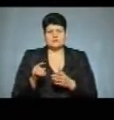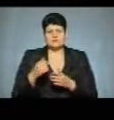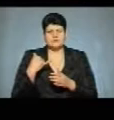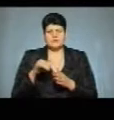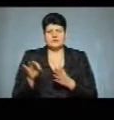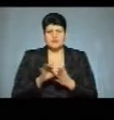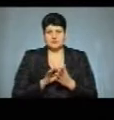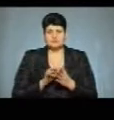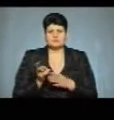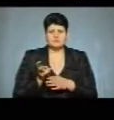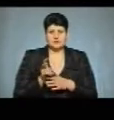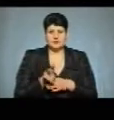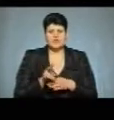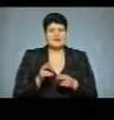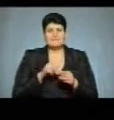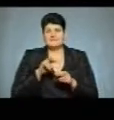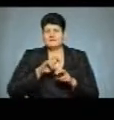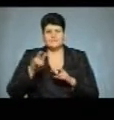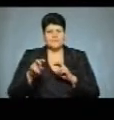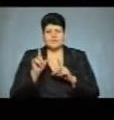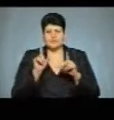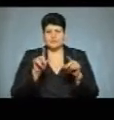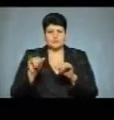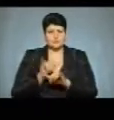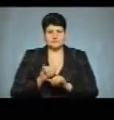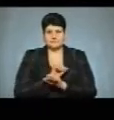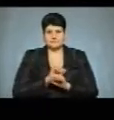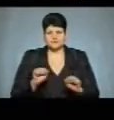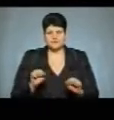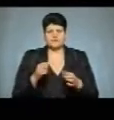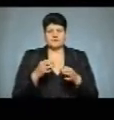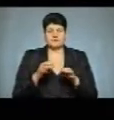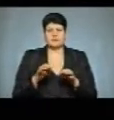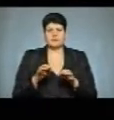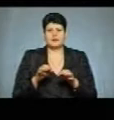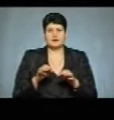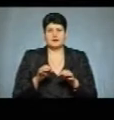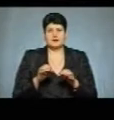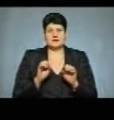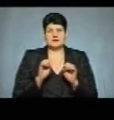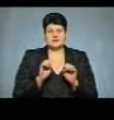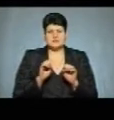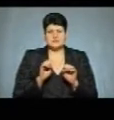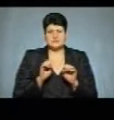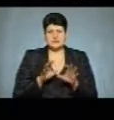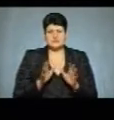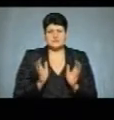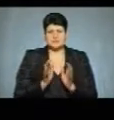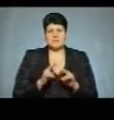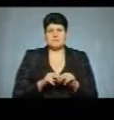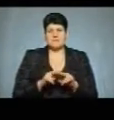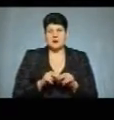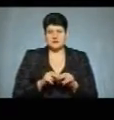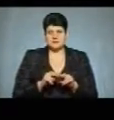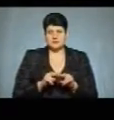пункту, в якому проживає, без дозволу слідчого прокурора суду отримувати спілкування з яким експертом у даному провадженні, здати слідчому на зберігання паспорт громадянина